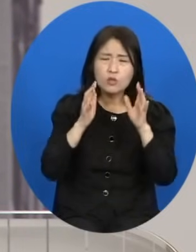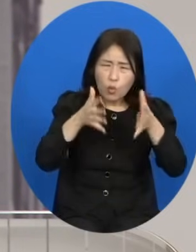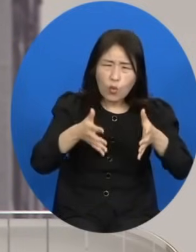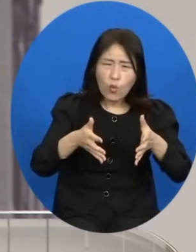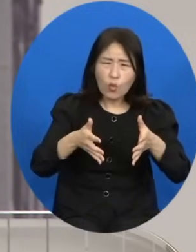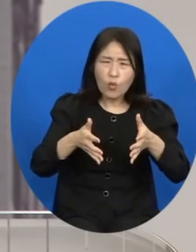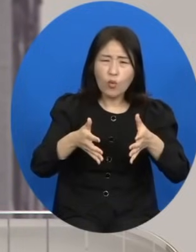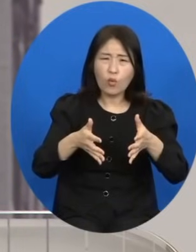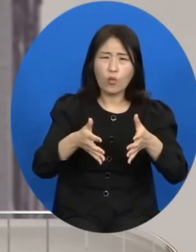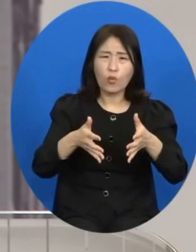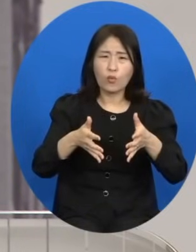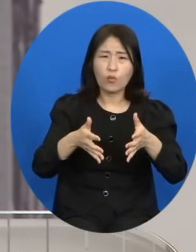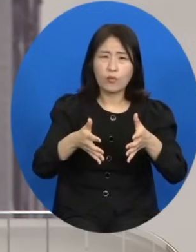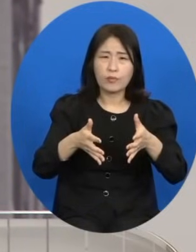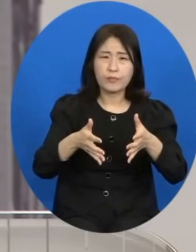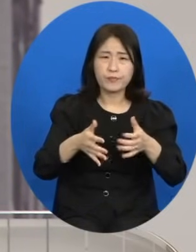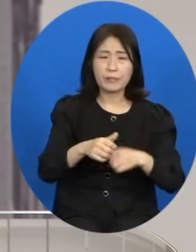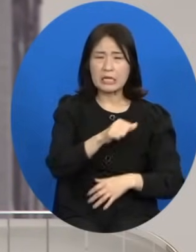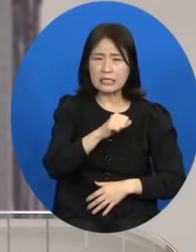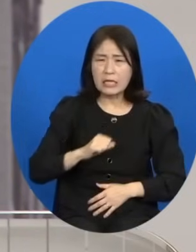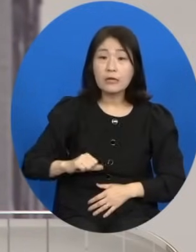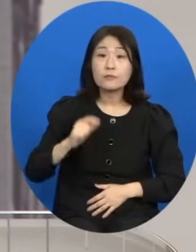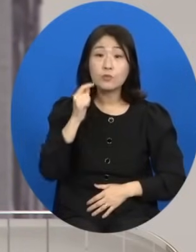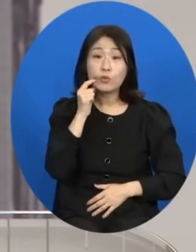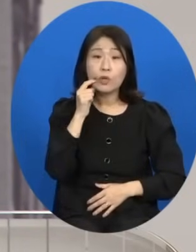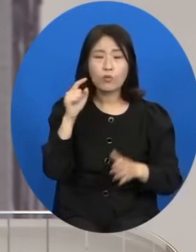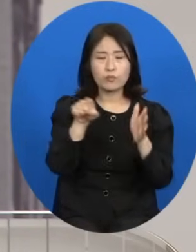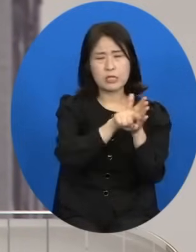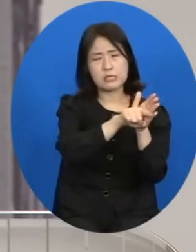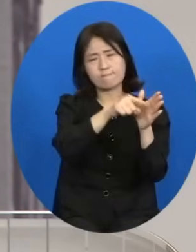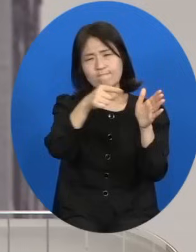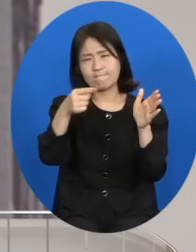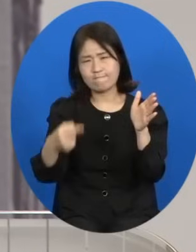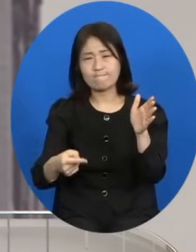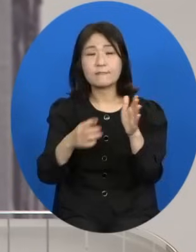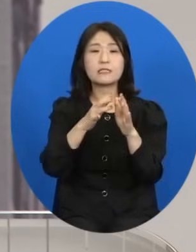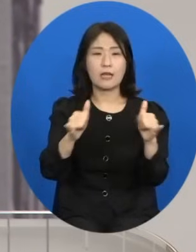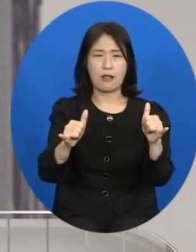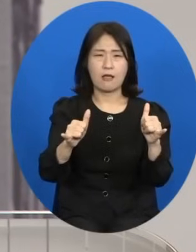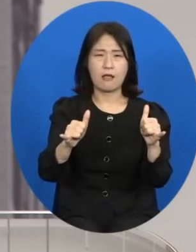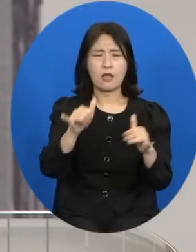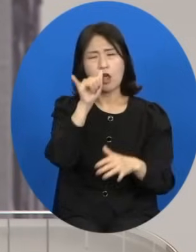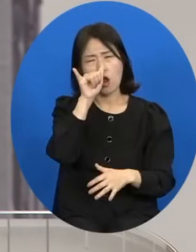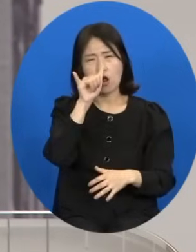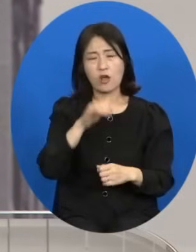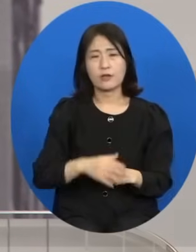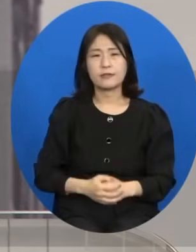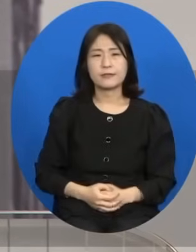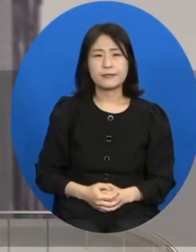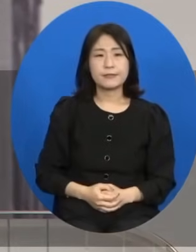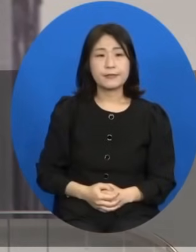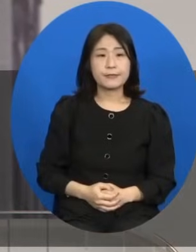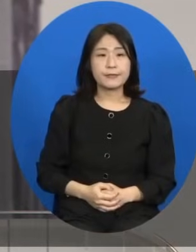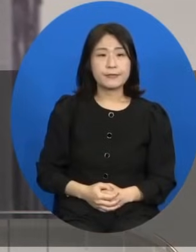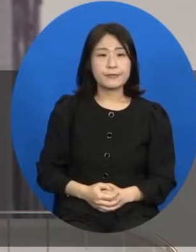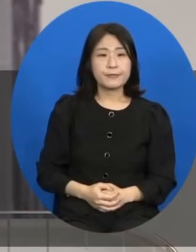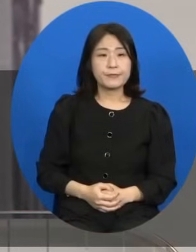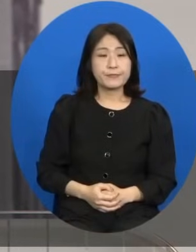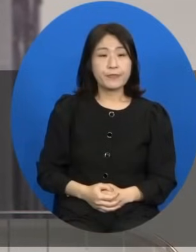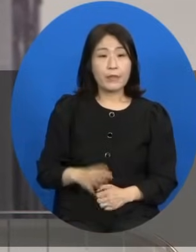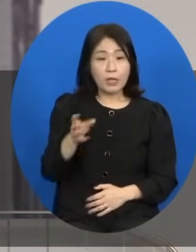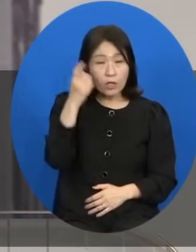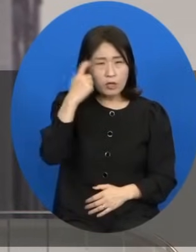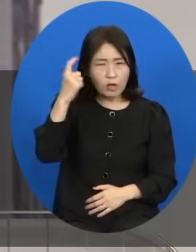때문에 견디지 못하고 믿음에서 떠나는 일들이 생긴다는 것이죠 디모데전서 4장 말씀에 성령께서 환히